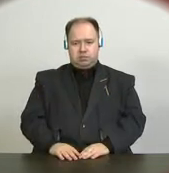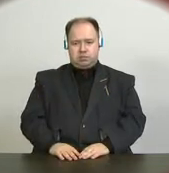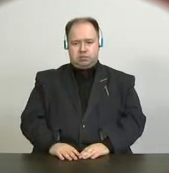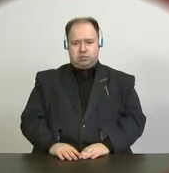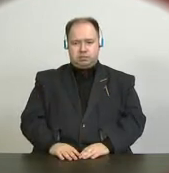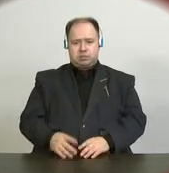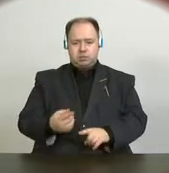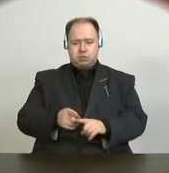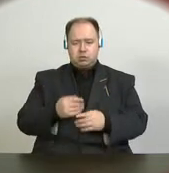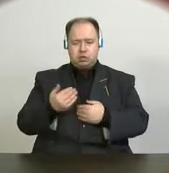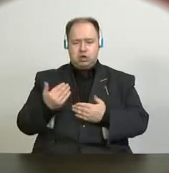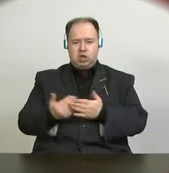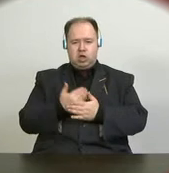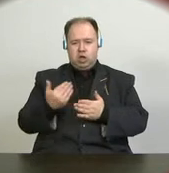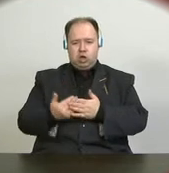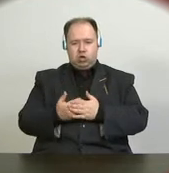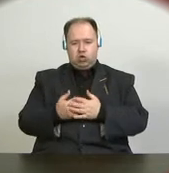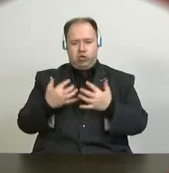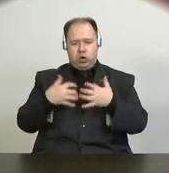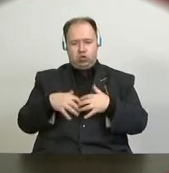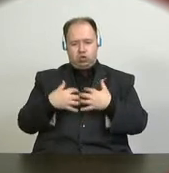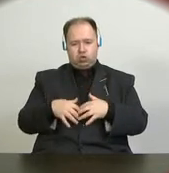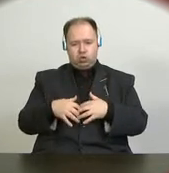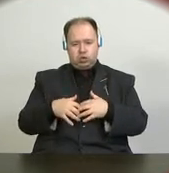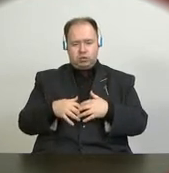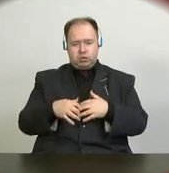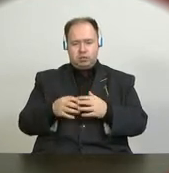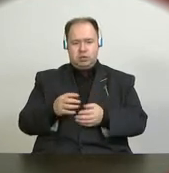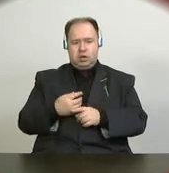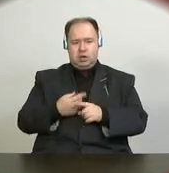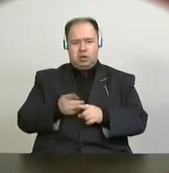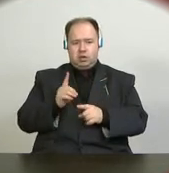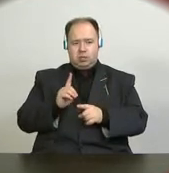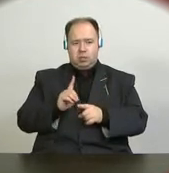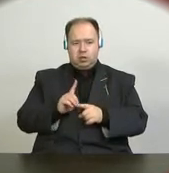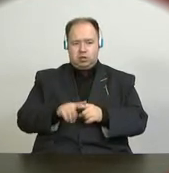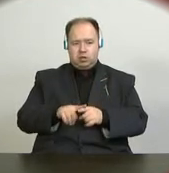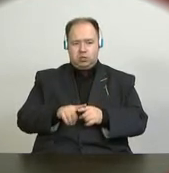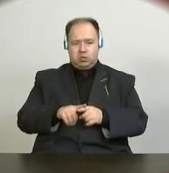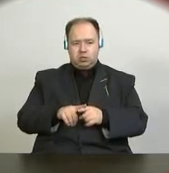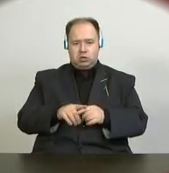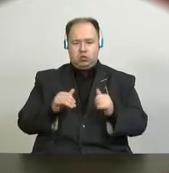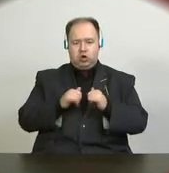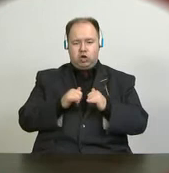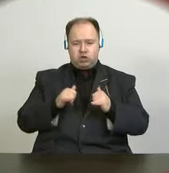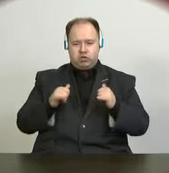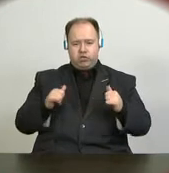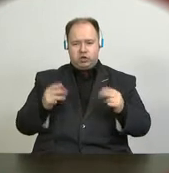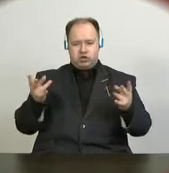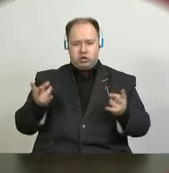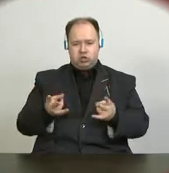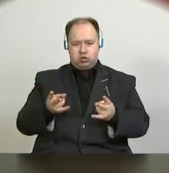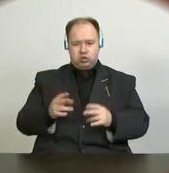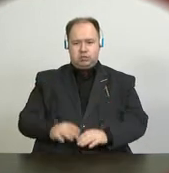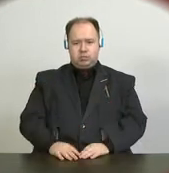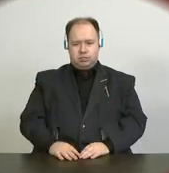общем достаточно свежие устройство там я думаю от несколько лет прежде чем она станет достаточно таким чтобы в нем можно было проводить много времени